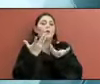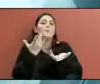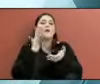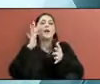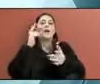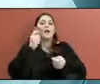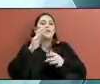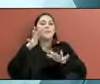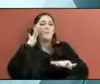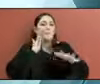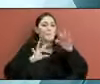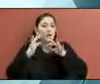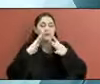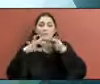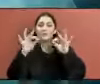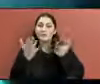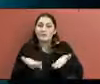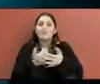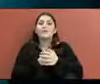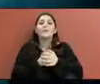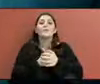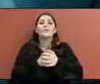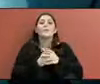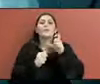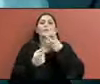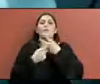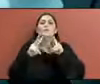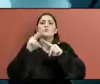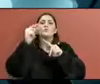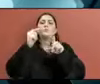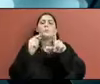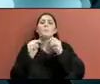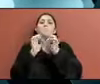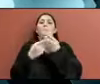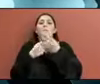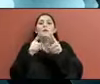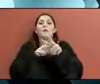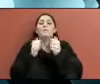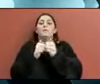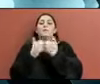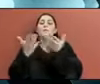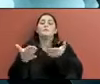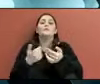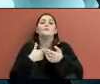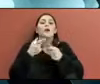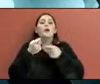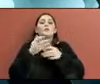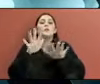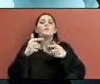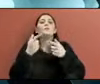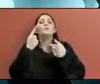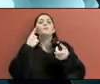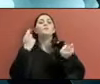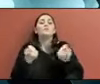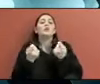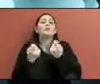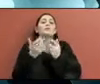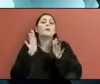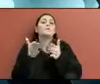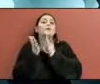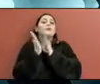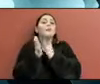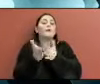Şu anda birebir de Cemil Meriç'te eğitimlerimiz devam ediyor. O süreçte de devam etti. İlk, yani şöyle söyleyebilirim